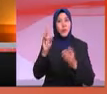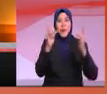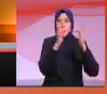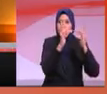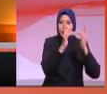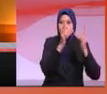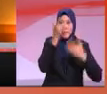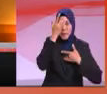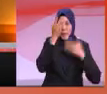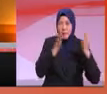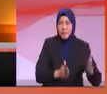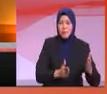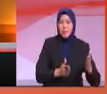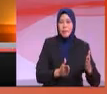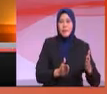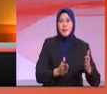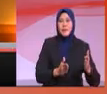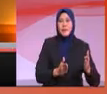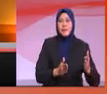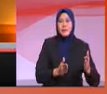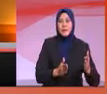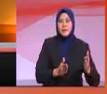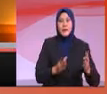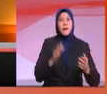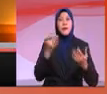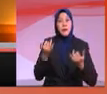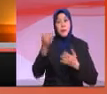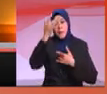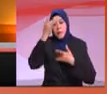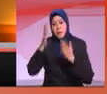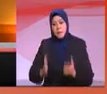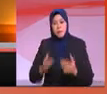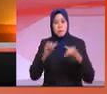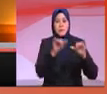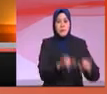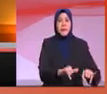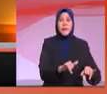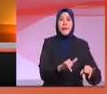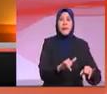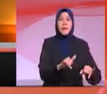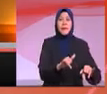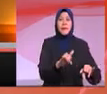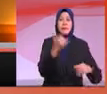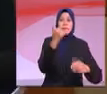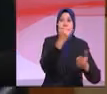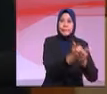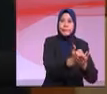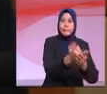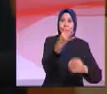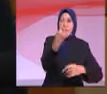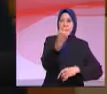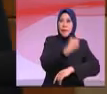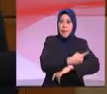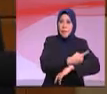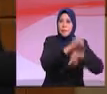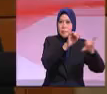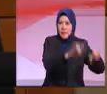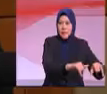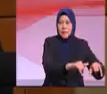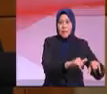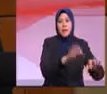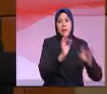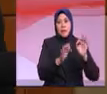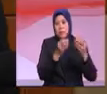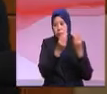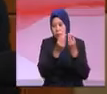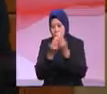pesakit. Dan pesakit ini rata-rata akan duduk di hospital selama 14 hari. Jadi kalau berdasarkan